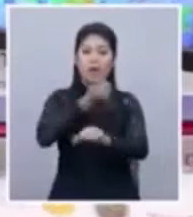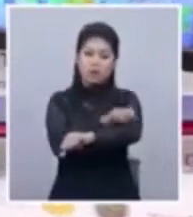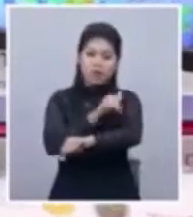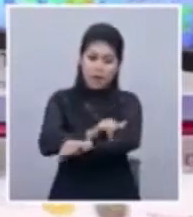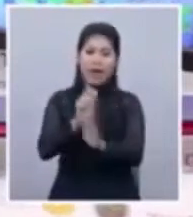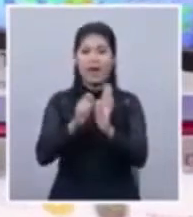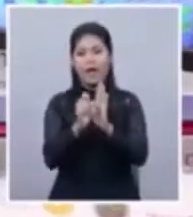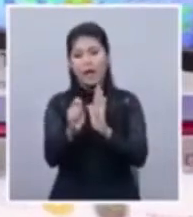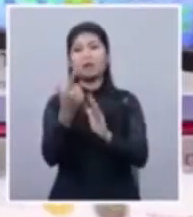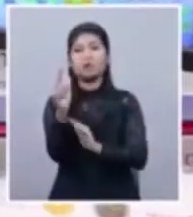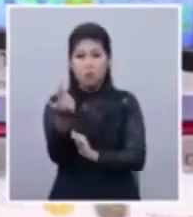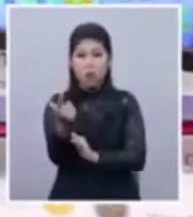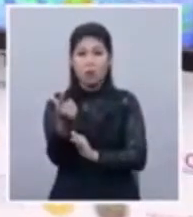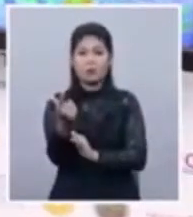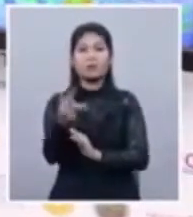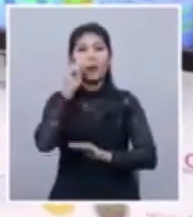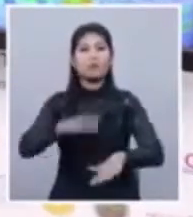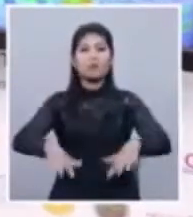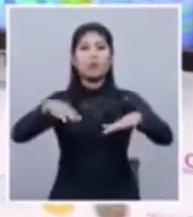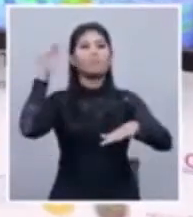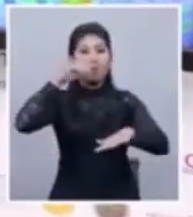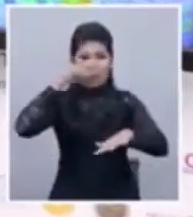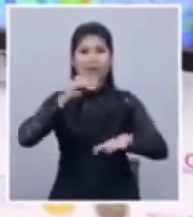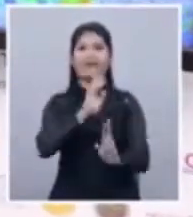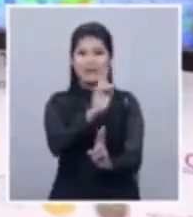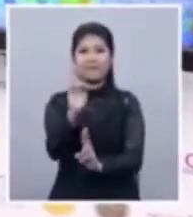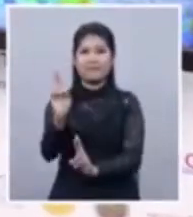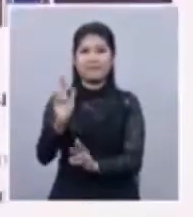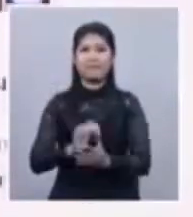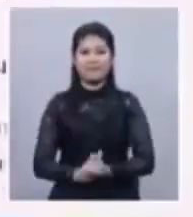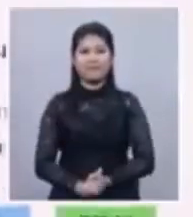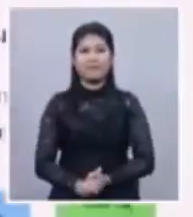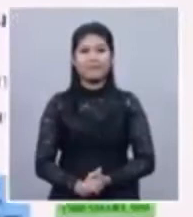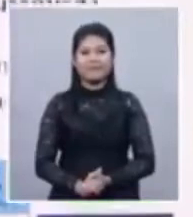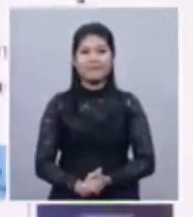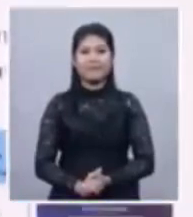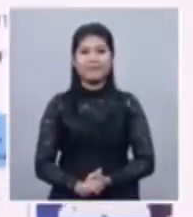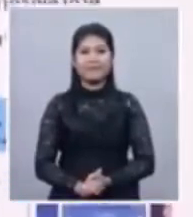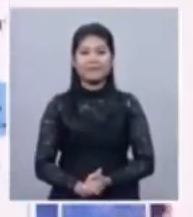างของสิงห์บุรีซึ่งเป็นบริเวณที่เกิดน้ำท่วมประจำอยู่แล้วในช่วงนั้นครับ